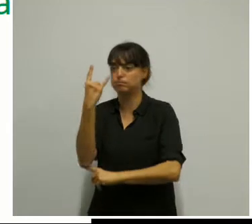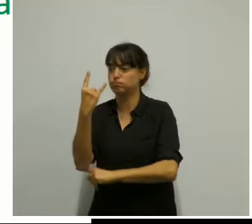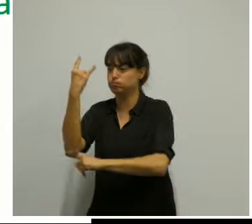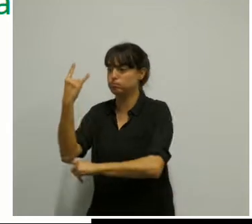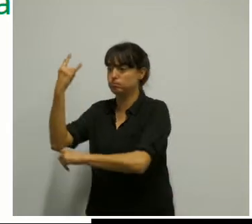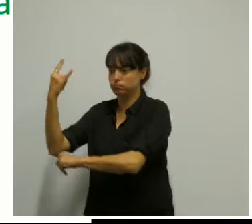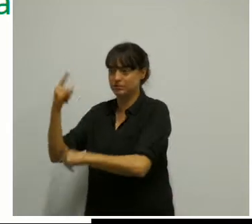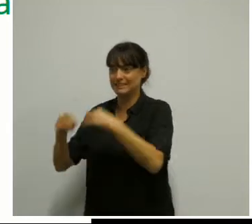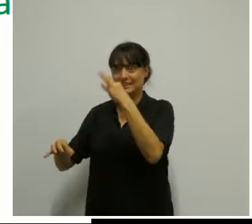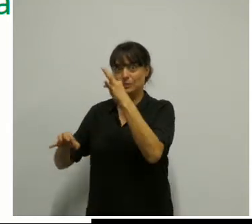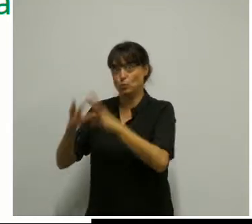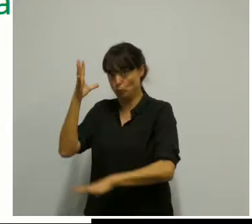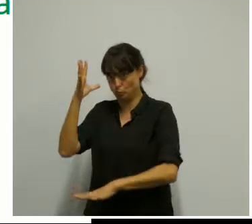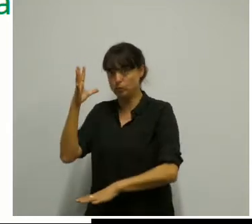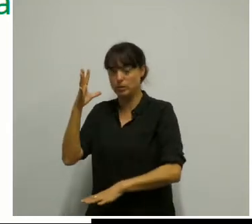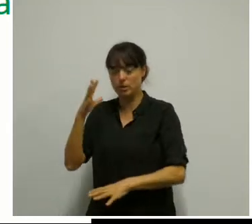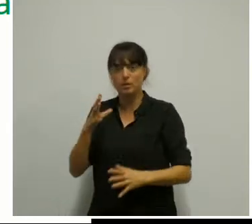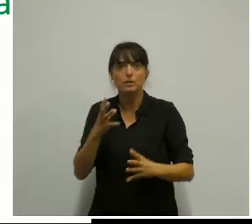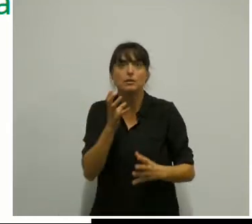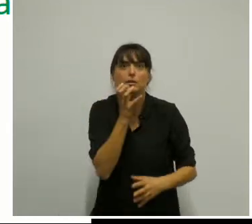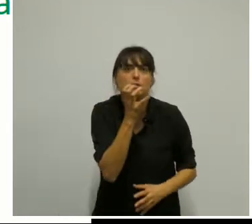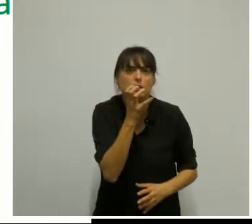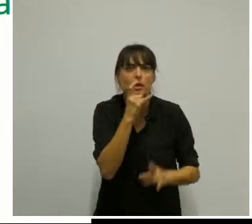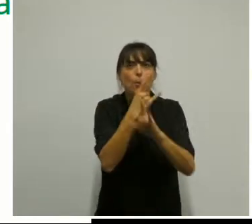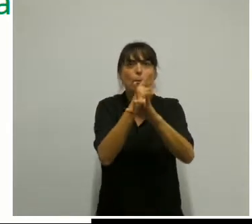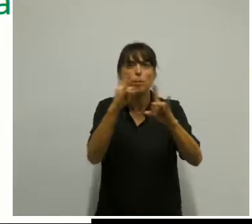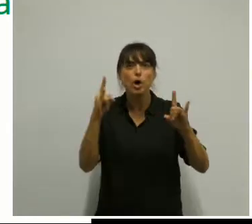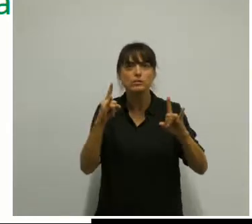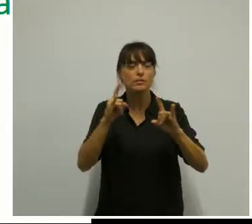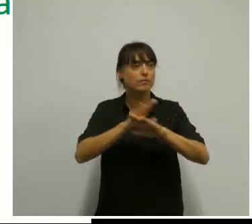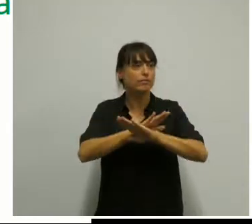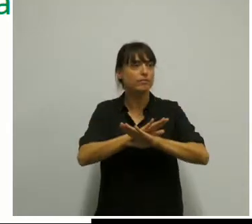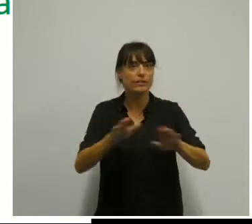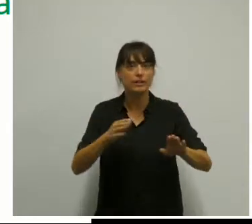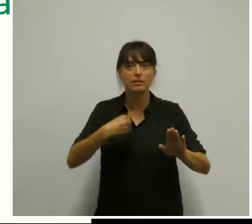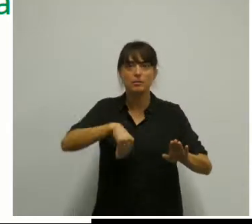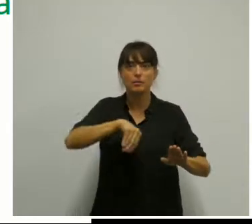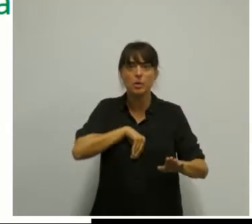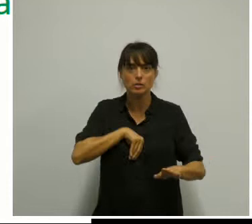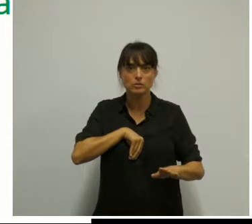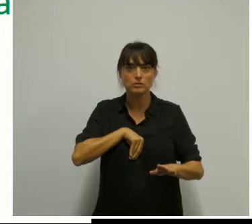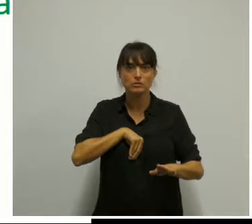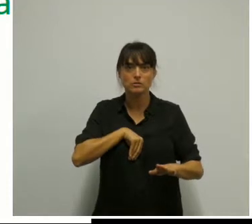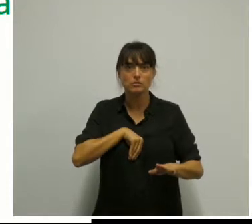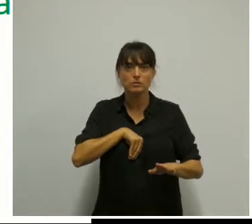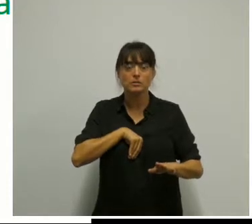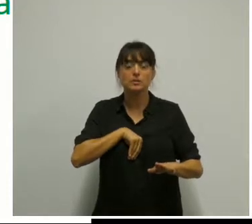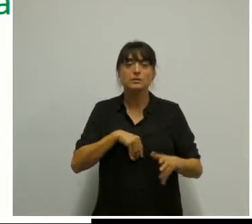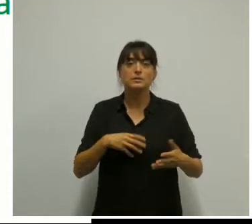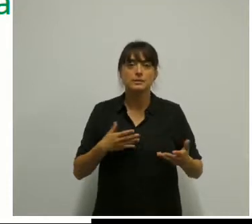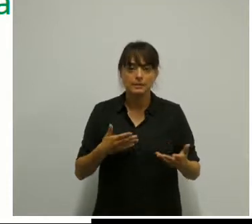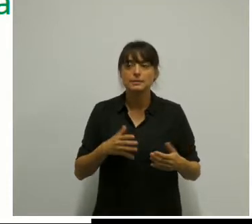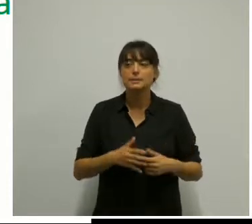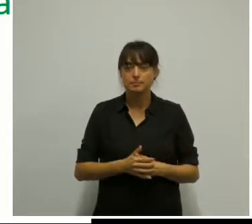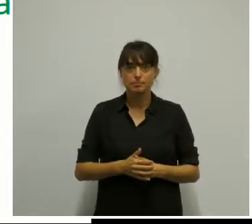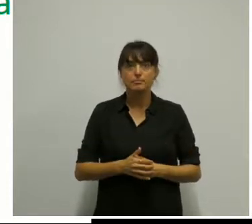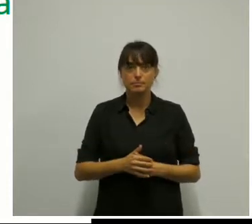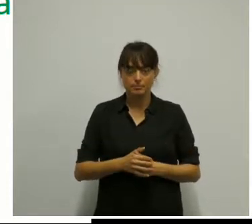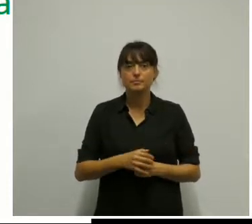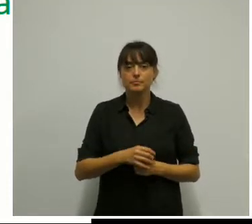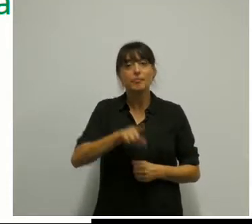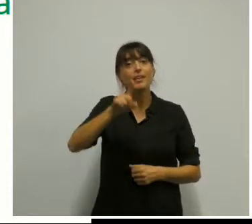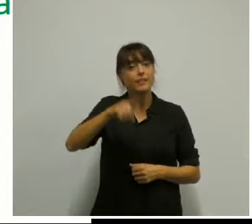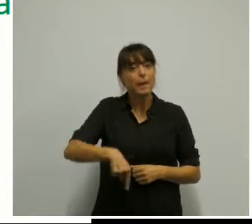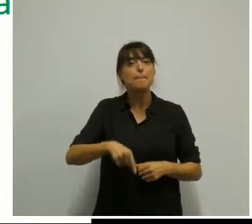drama de dir, uau, el nostre bosquet, el bosquet de la Farigola ha mort. I una altra oportunitat és que vam fer la participació en el Consell